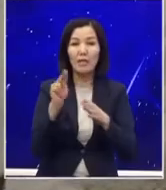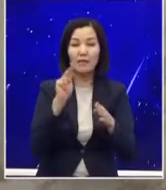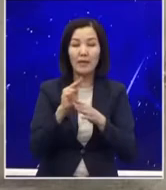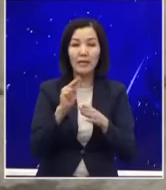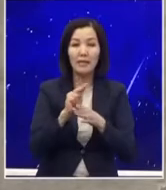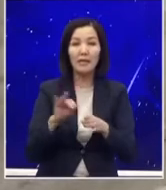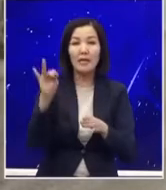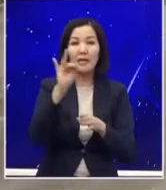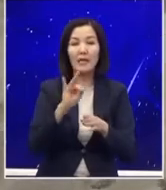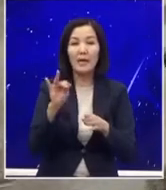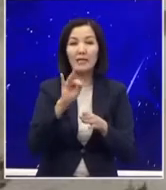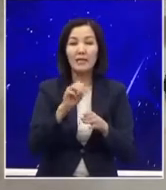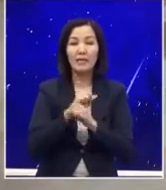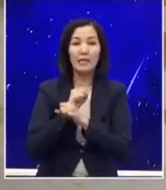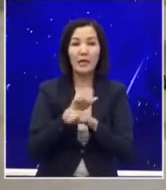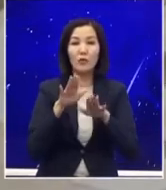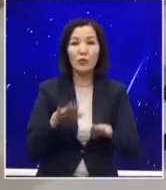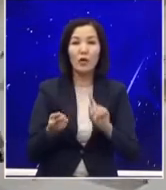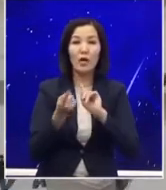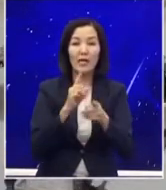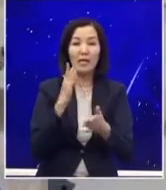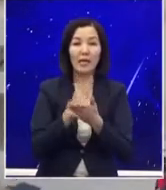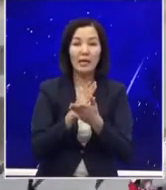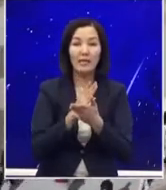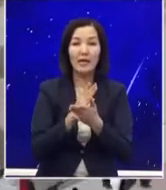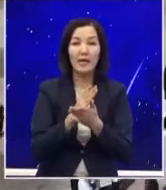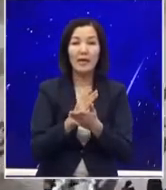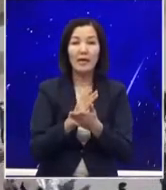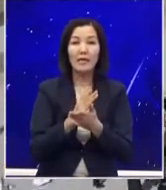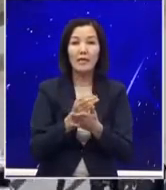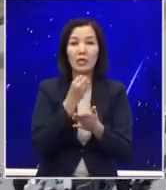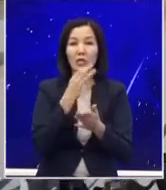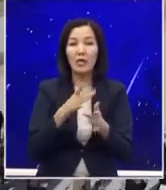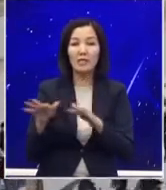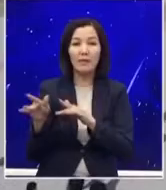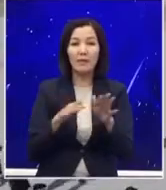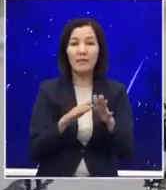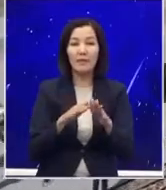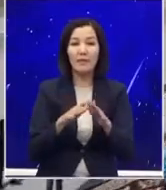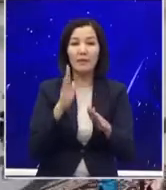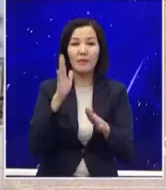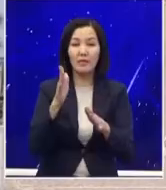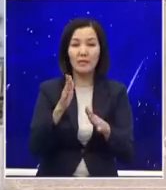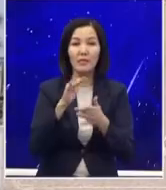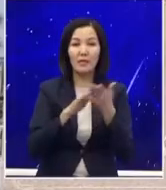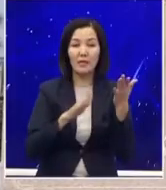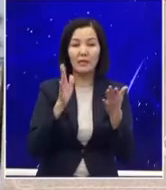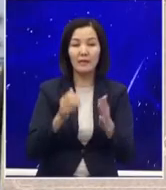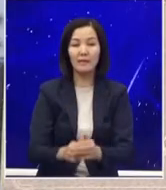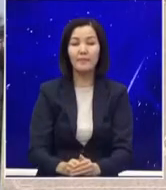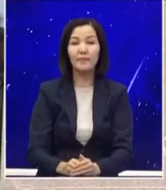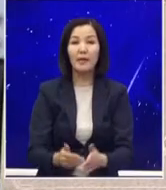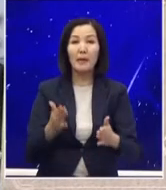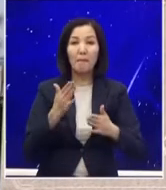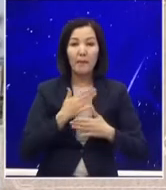кешенге айналмақ. Халық пен қолашық жомарт жандар мұрындық болған игі бастама түбі тек жақсылыққа негіз болмақ. Менің